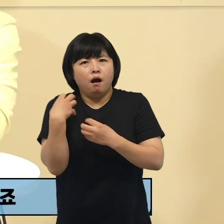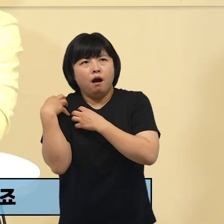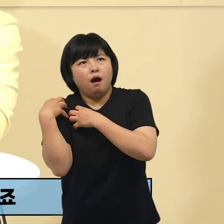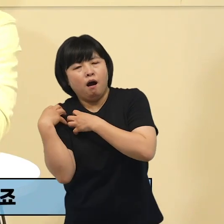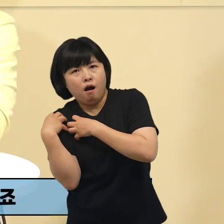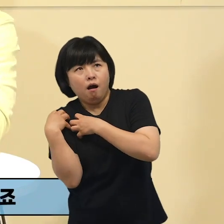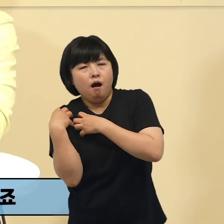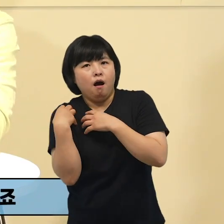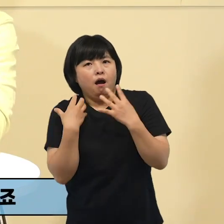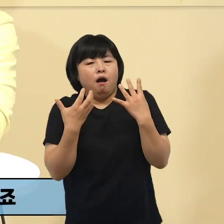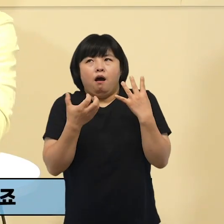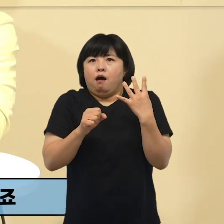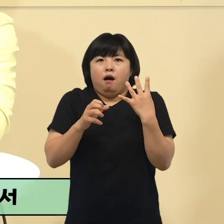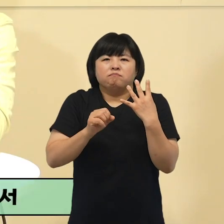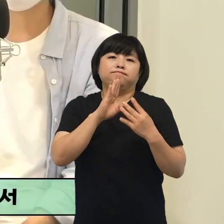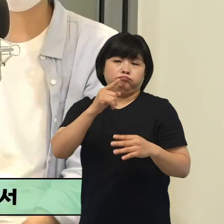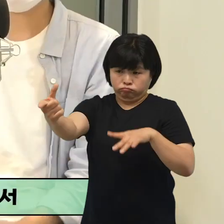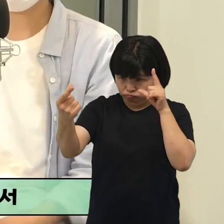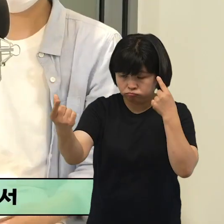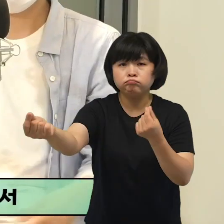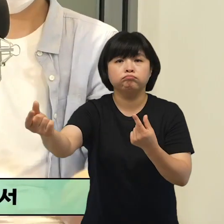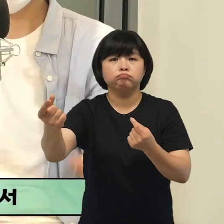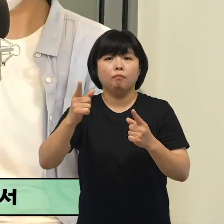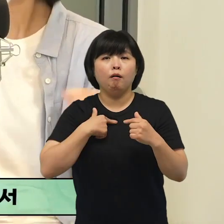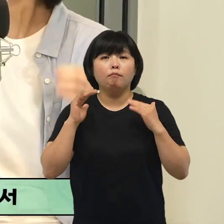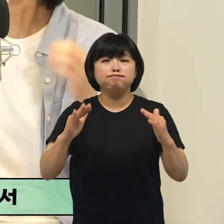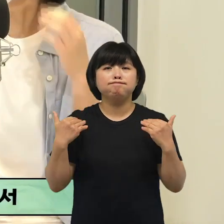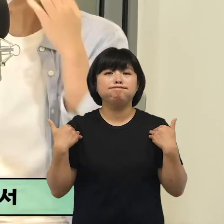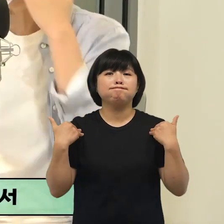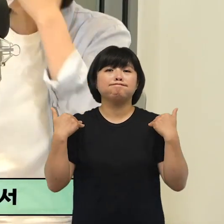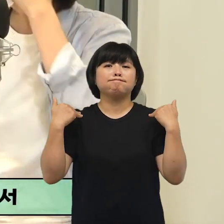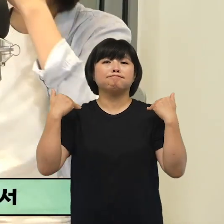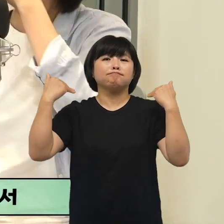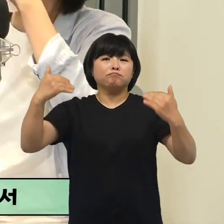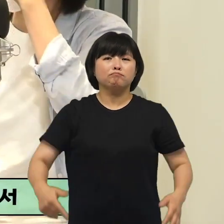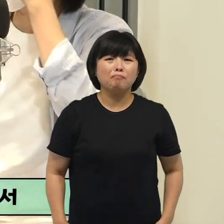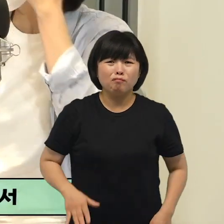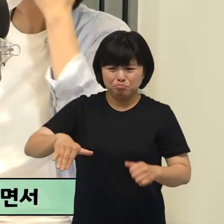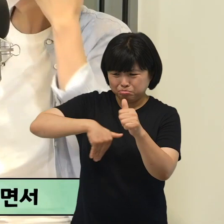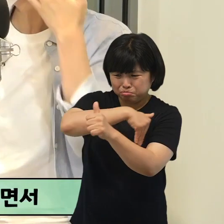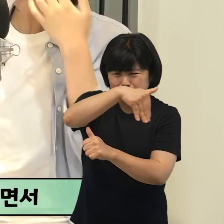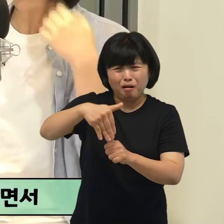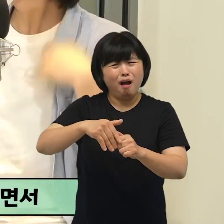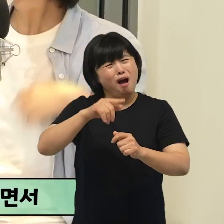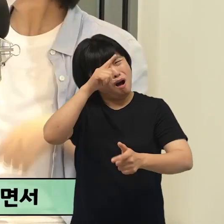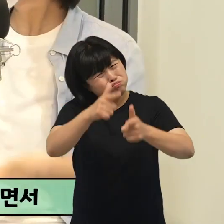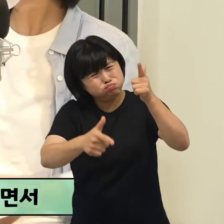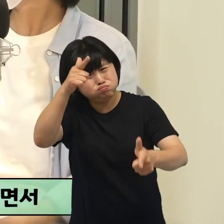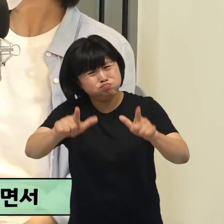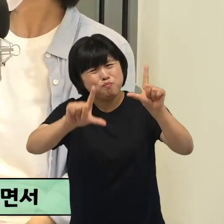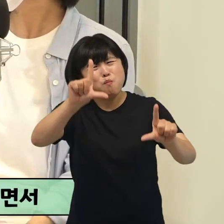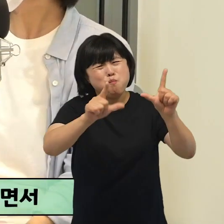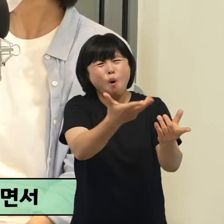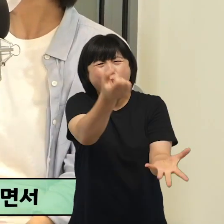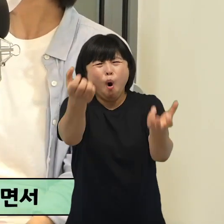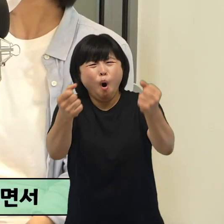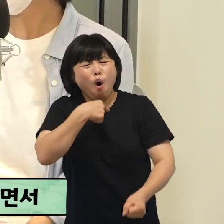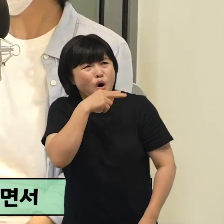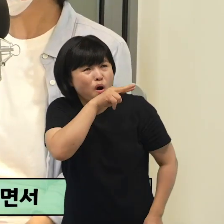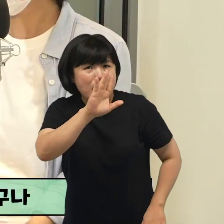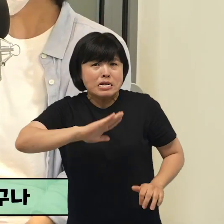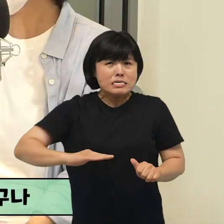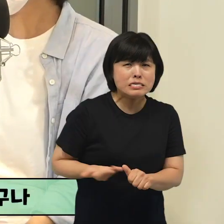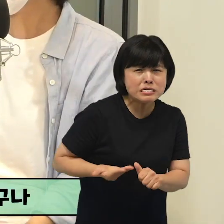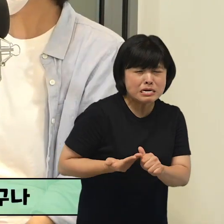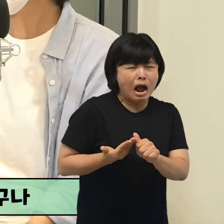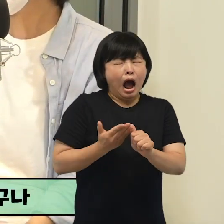부담이 너무 되는 게 사실이긴 하죠. 사실이죠. 네, 맞아요. 저희가 이제 성장하면서 그리고 주변의 다양한 모습을 보면서